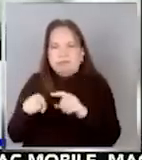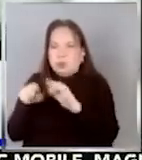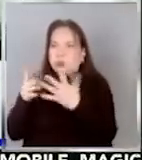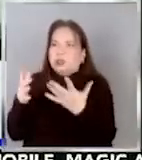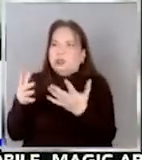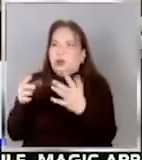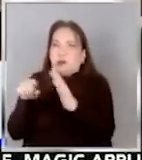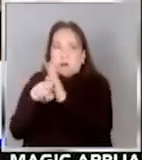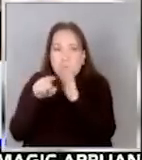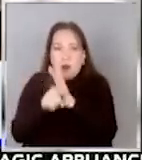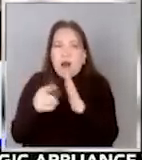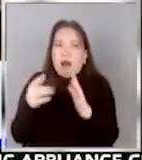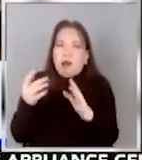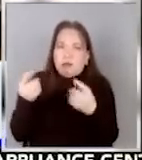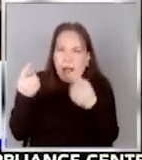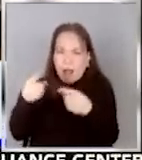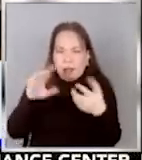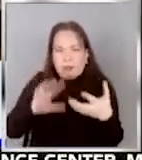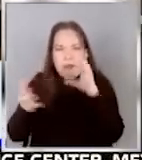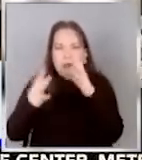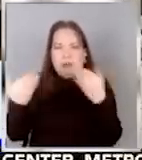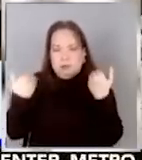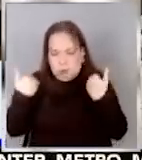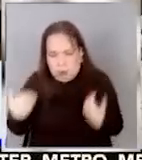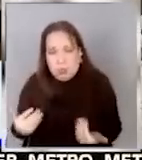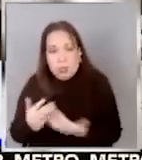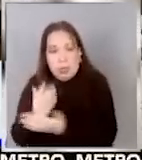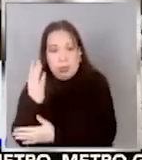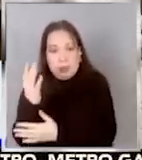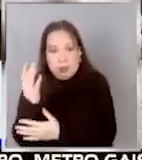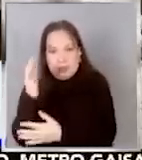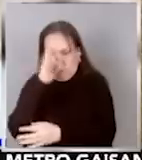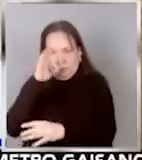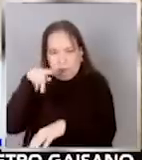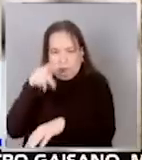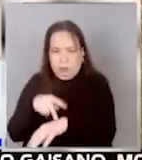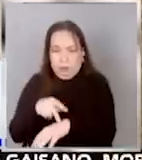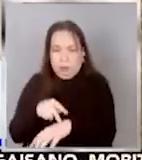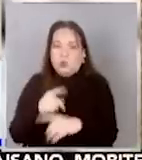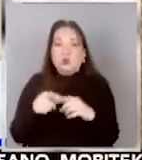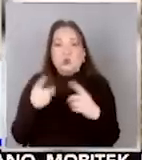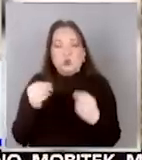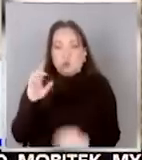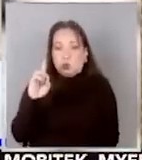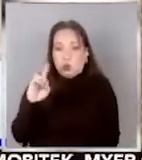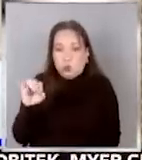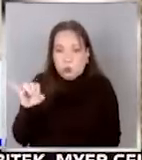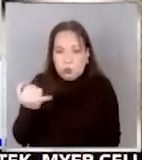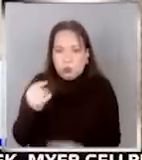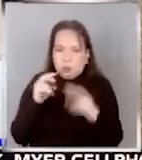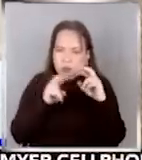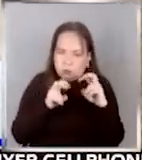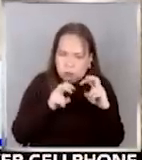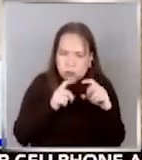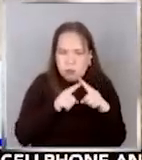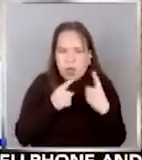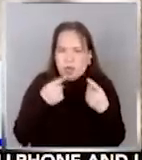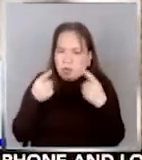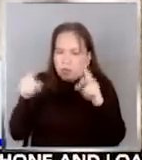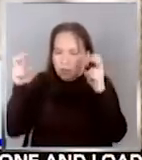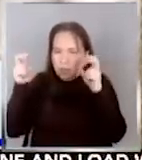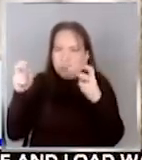ng ating bansa. Nag-iimbestiga naman daw ang DOJ sa mga kasong pagpatay na may kinalaman sa war on drugs